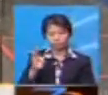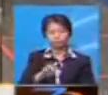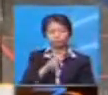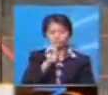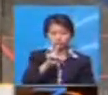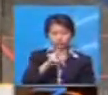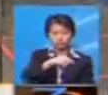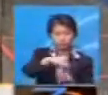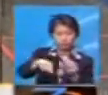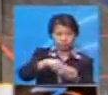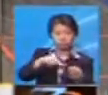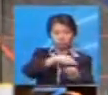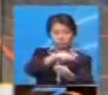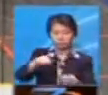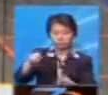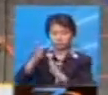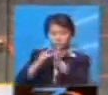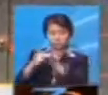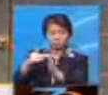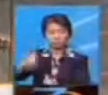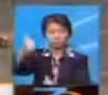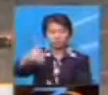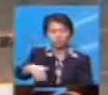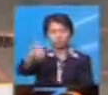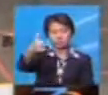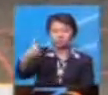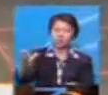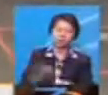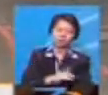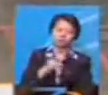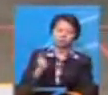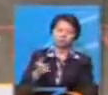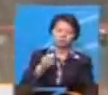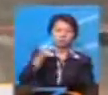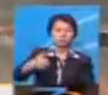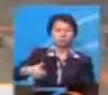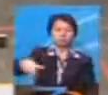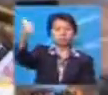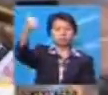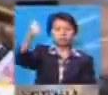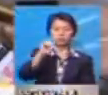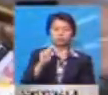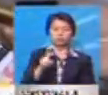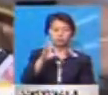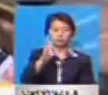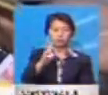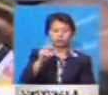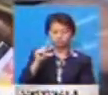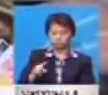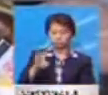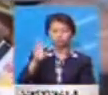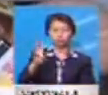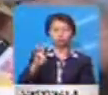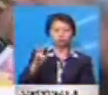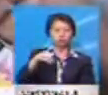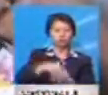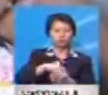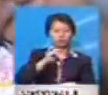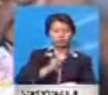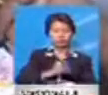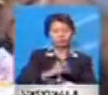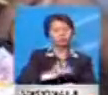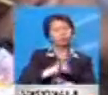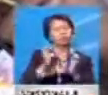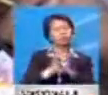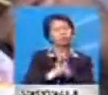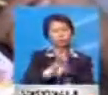kedua dan ketiga jelas milik Jolly King untuk penguasaan sepenuhnya, seterusnya menang perlawanan dengan 11-6, 11-7 dalam masa